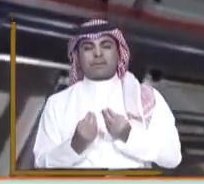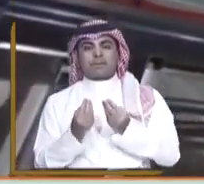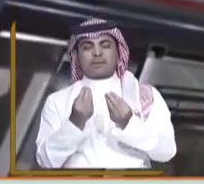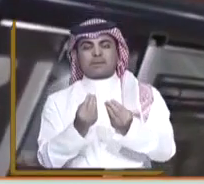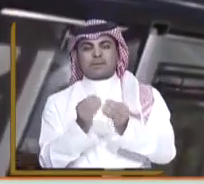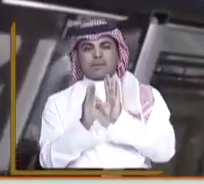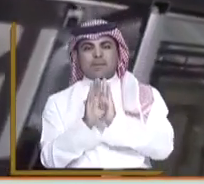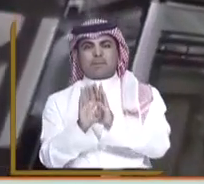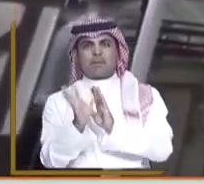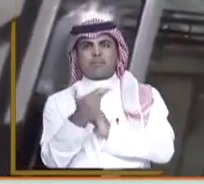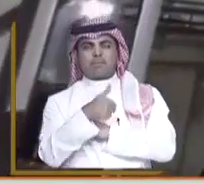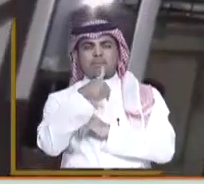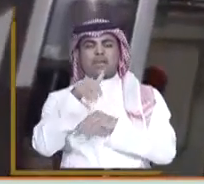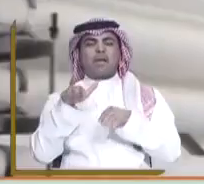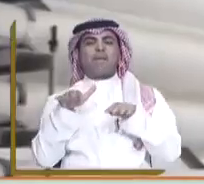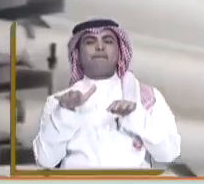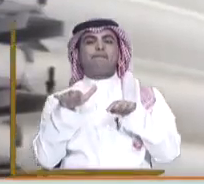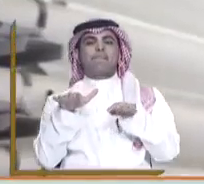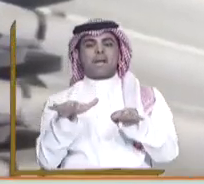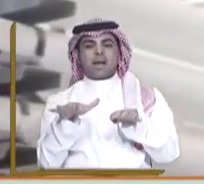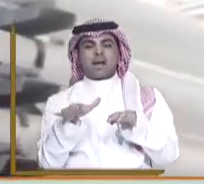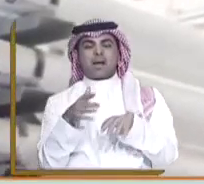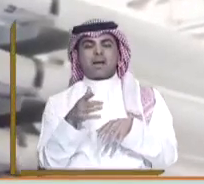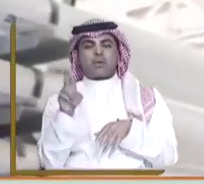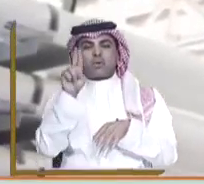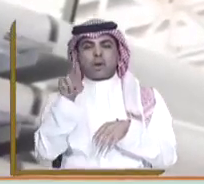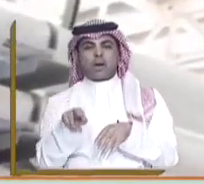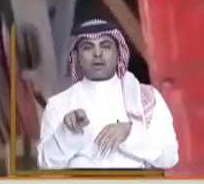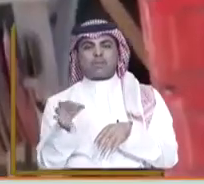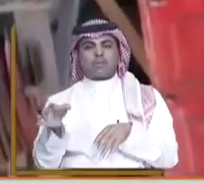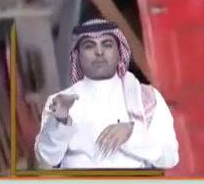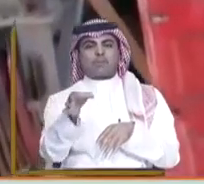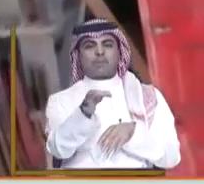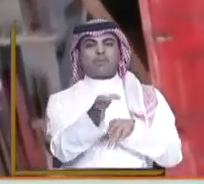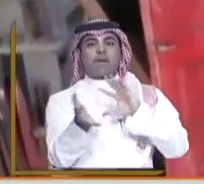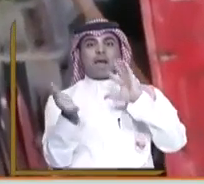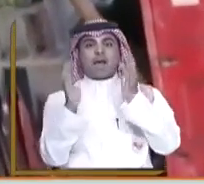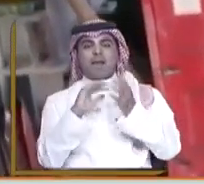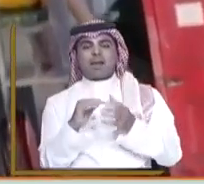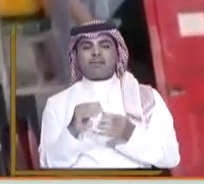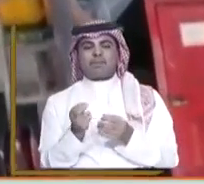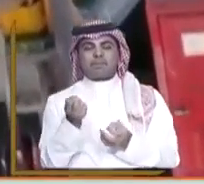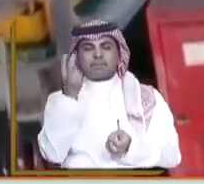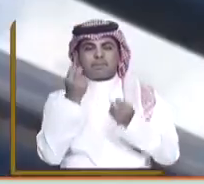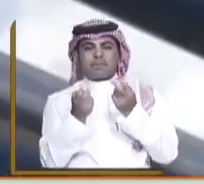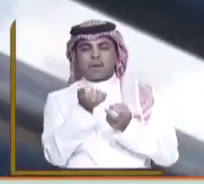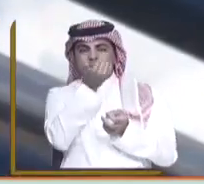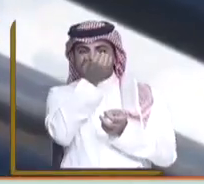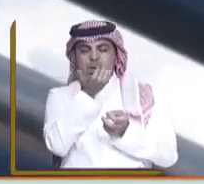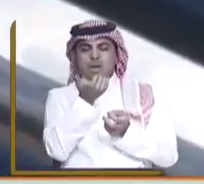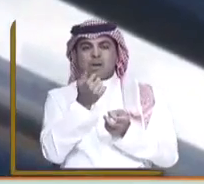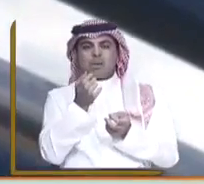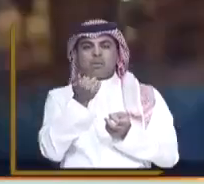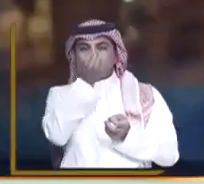تمويلات تجاوزت 6 مليارات دولار لدول في اربع قارات حول العالم لصالح مشاريع المياه والصرف